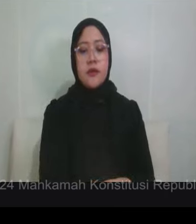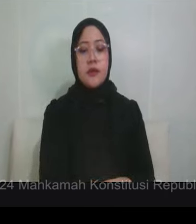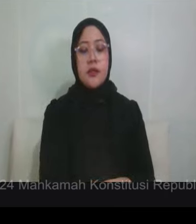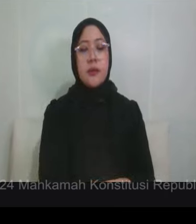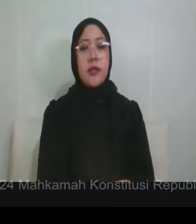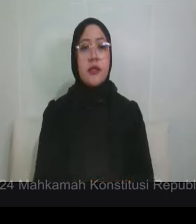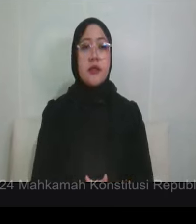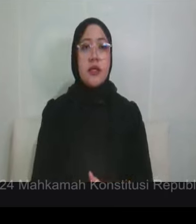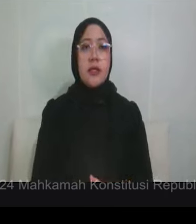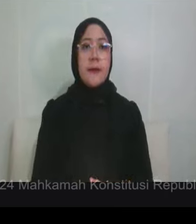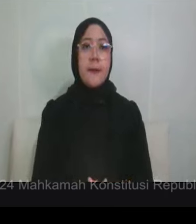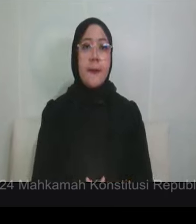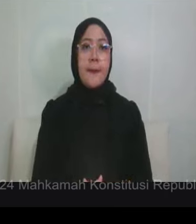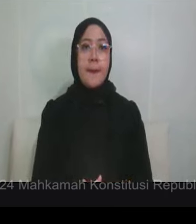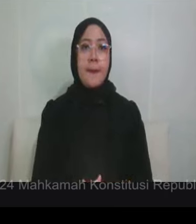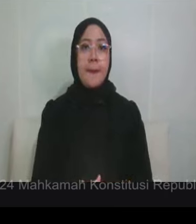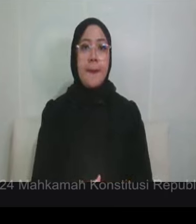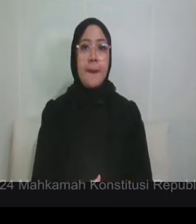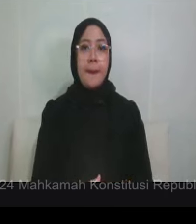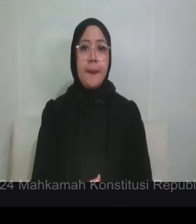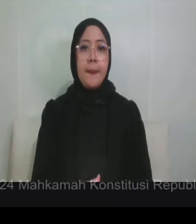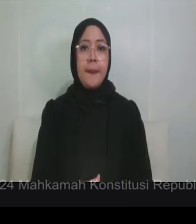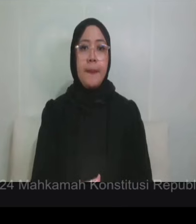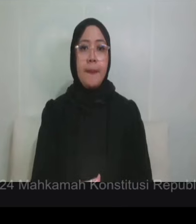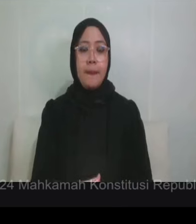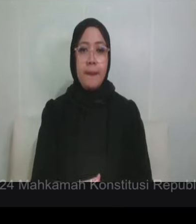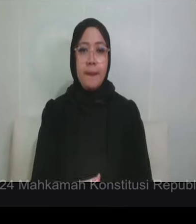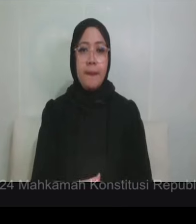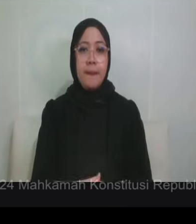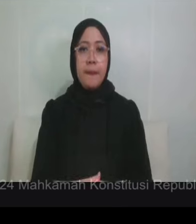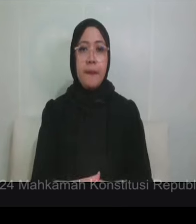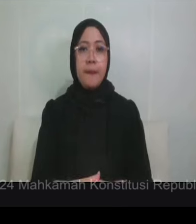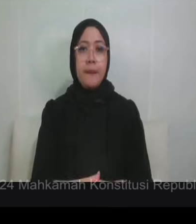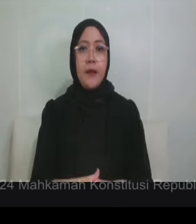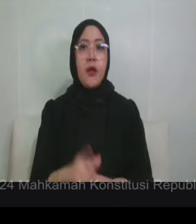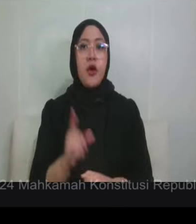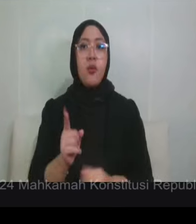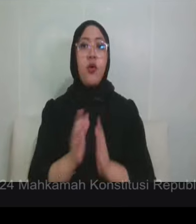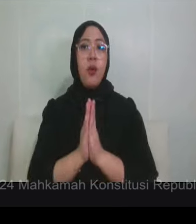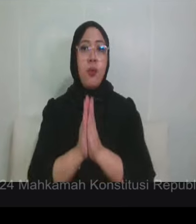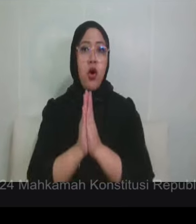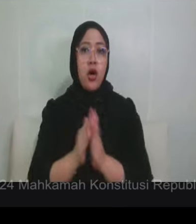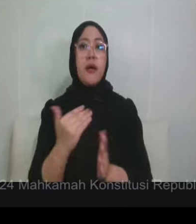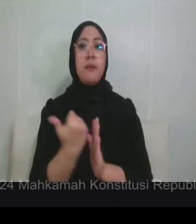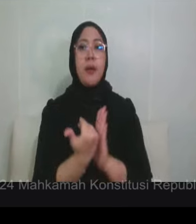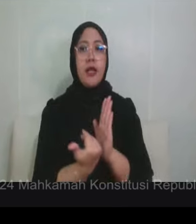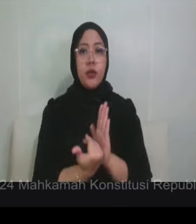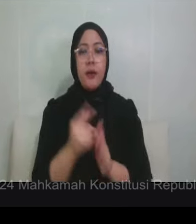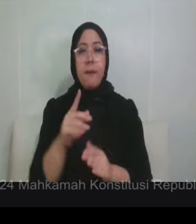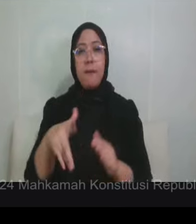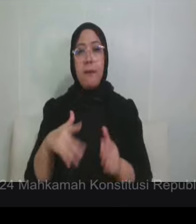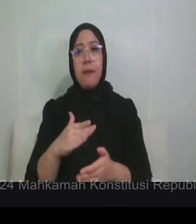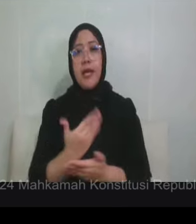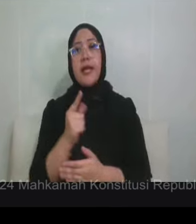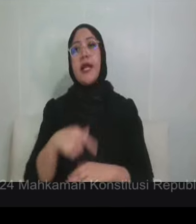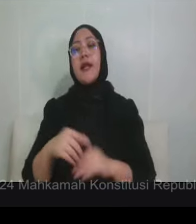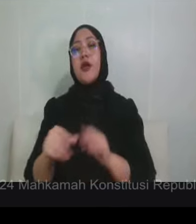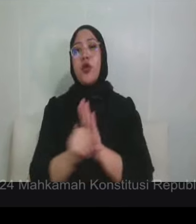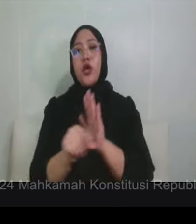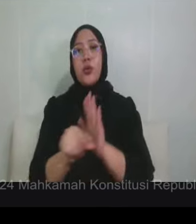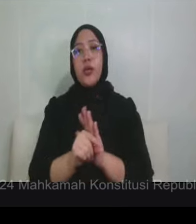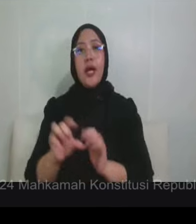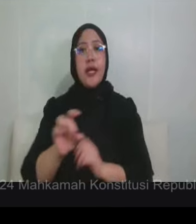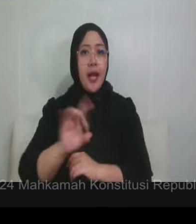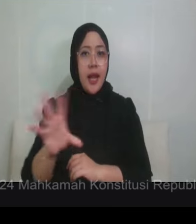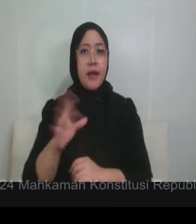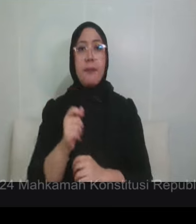menegaskan bahwa peraturan MTI sebagai bagian dari peraturan perundang-undangan lainnya dibentuk karena adanya perintah dari undang-undang inkasu pasal 43a